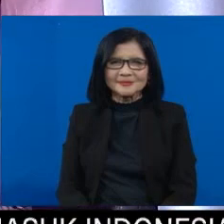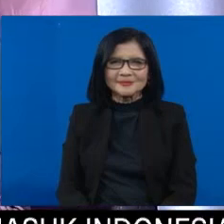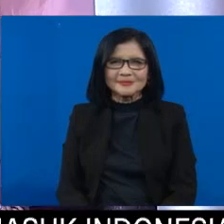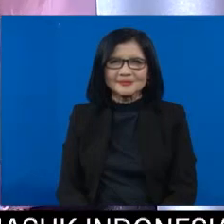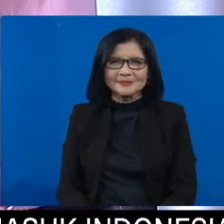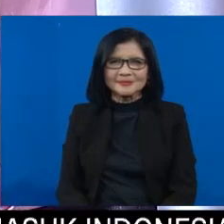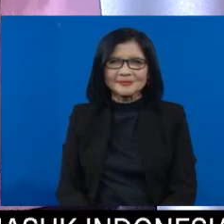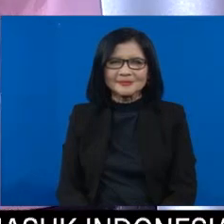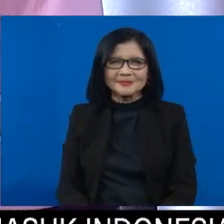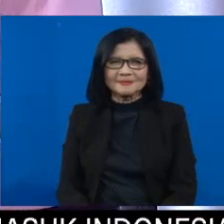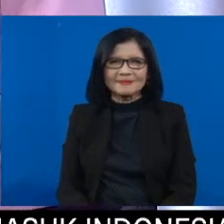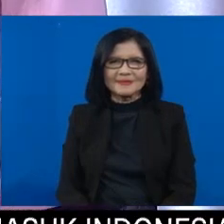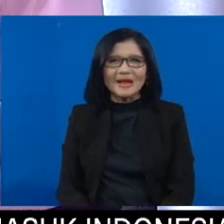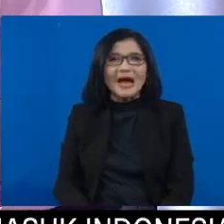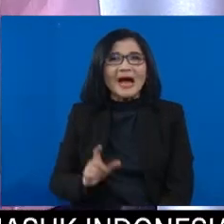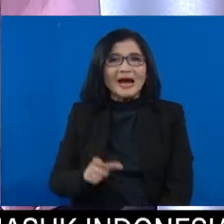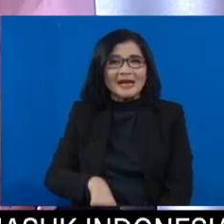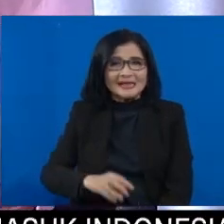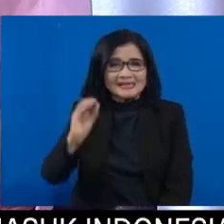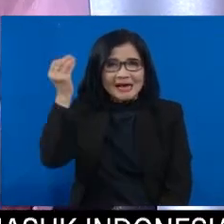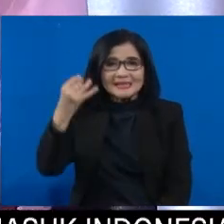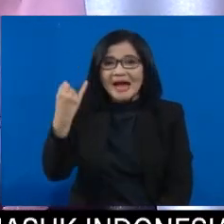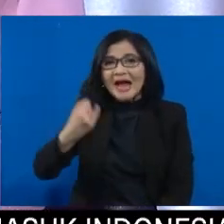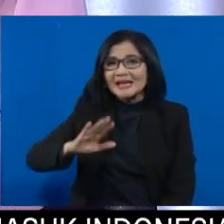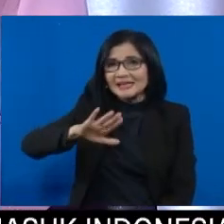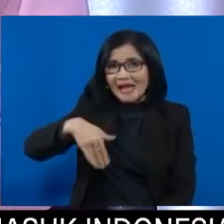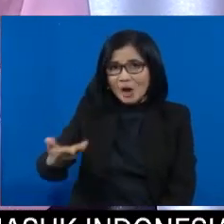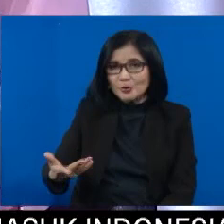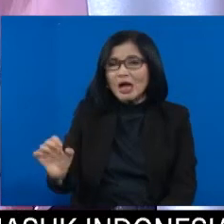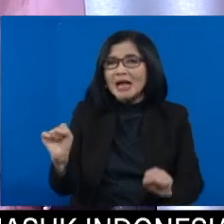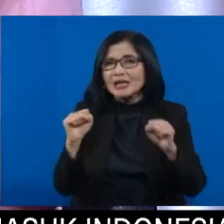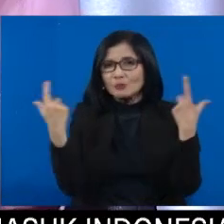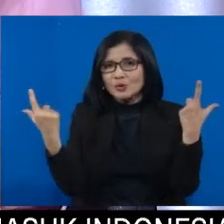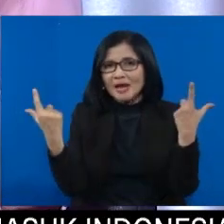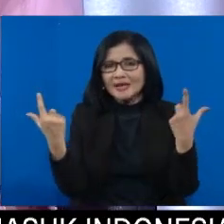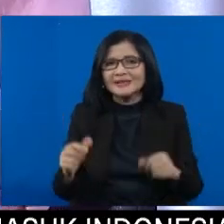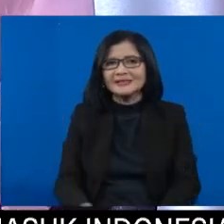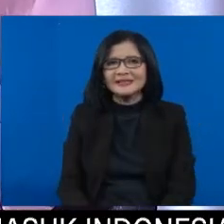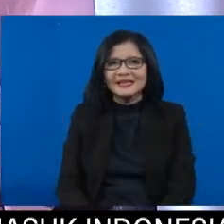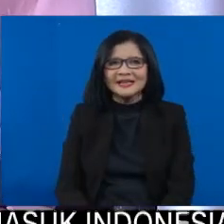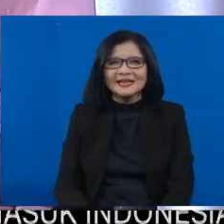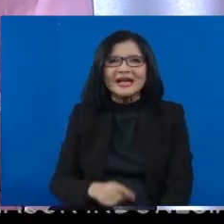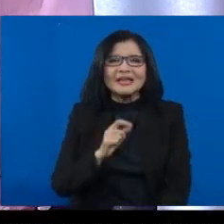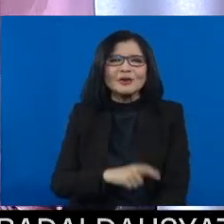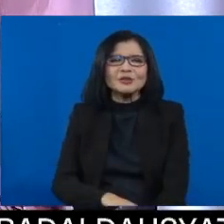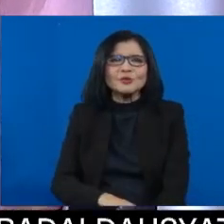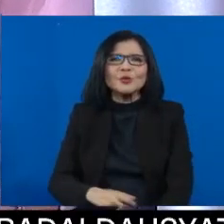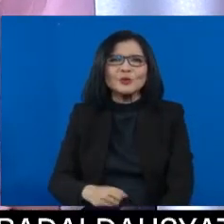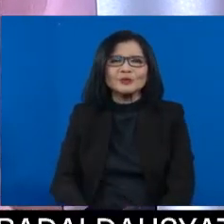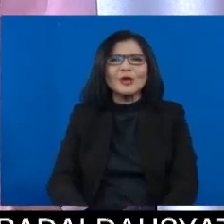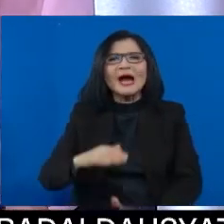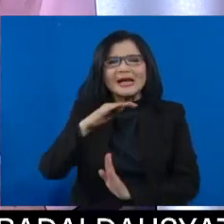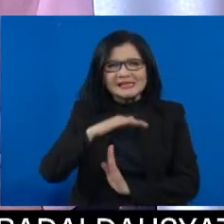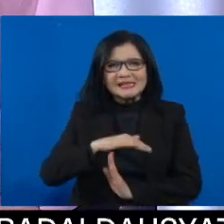Nah, berikutnya, bagi banyak warga ibu kota, akhir tahun identik dengan liburan dan menghabiskan waktu untuk melepas penat setelah